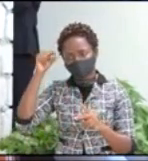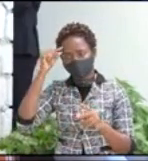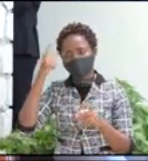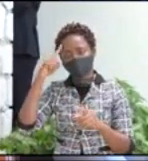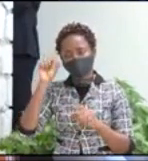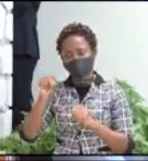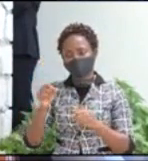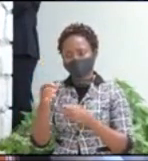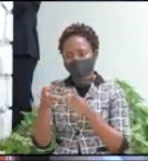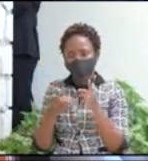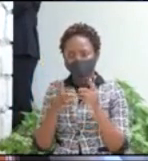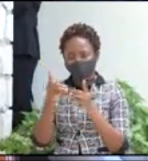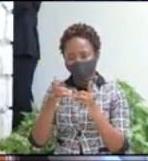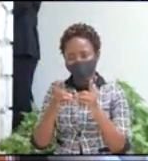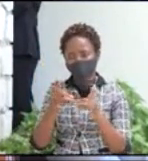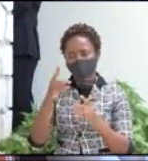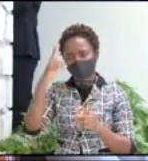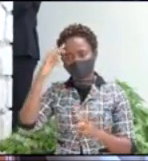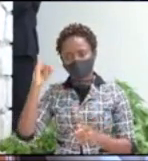diriger Haïti.